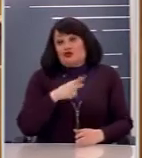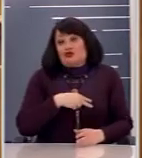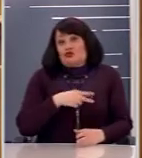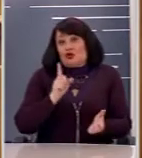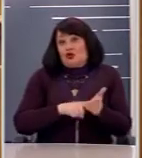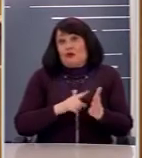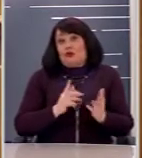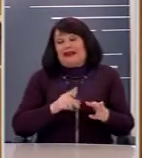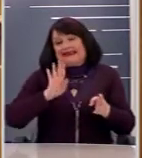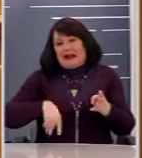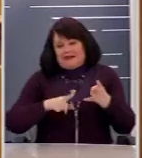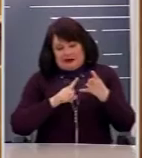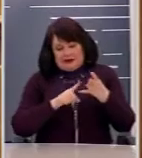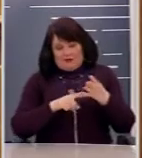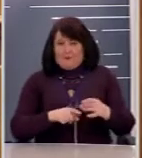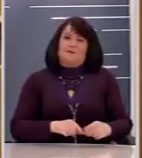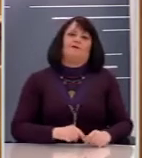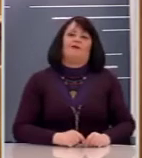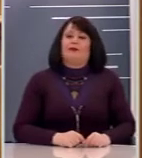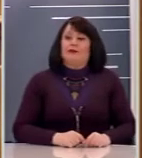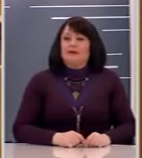Και ένα τελευταίο.